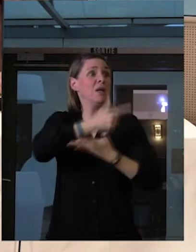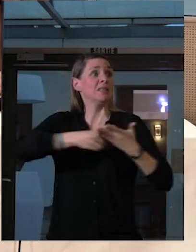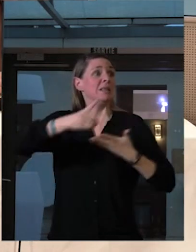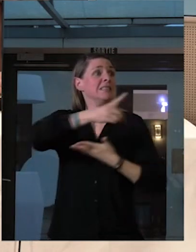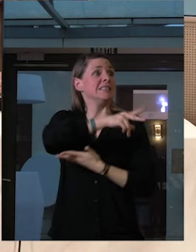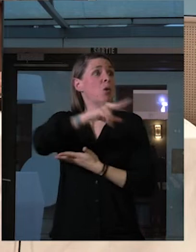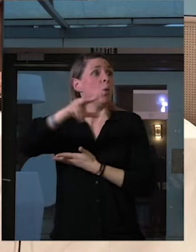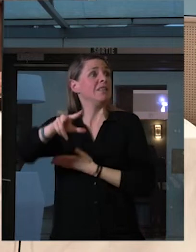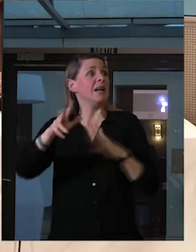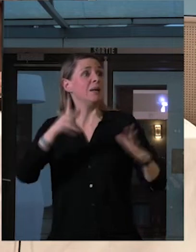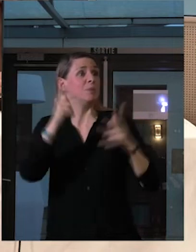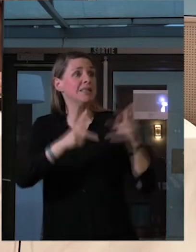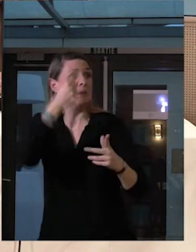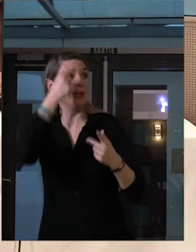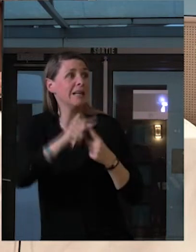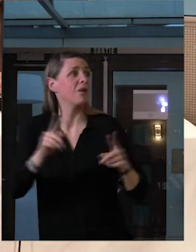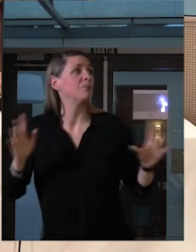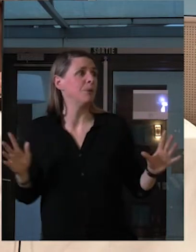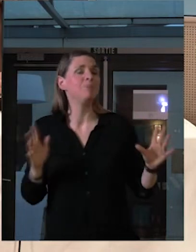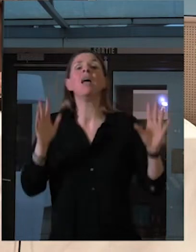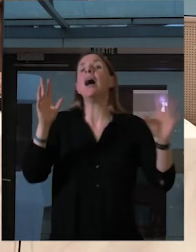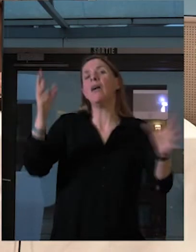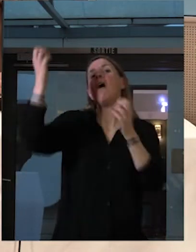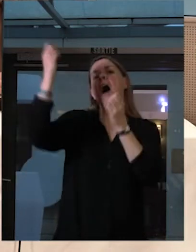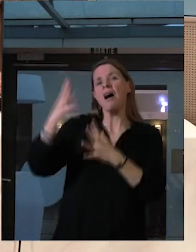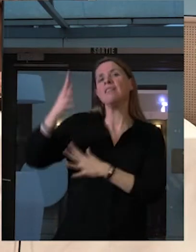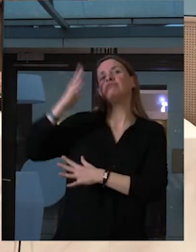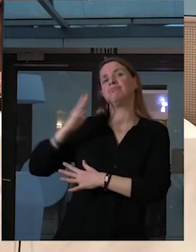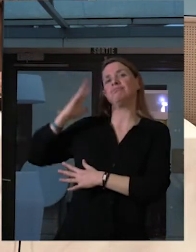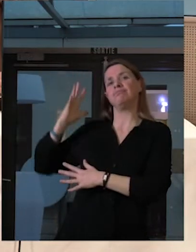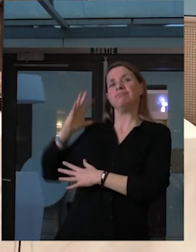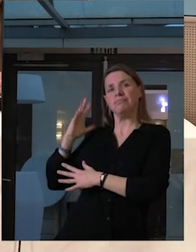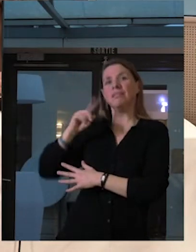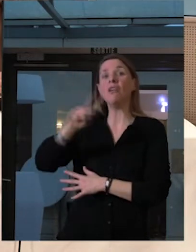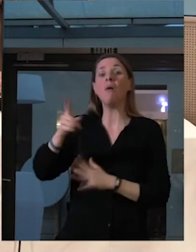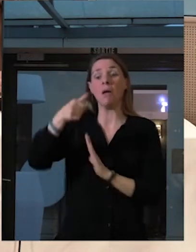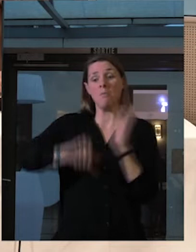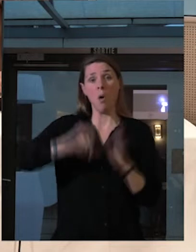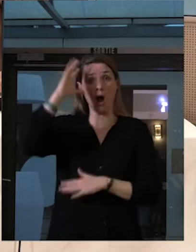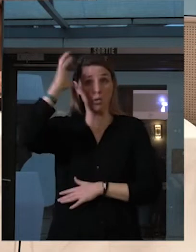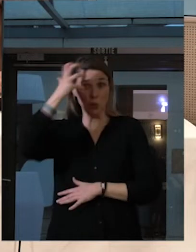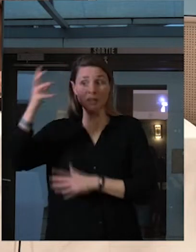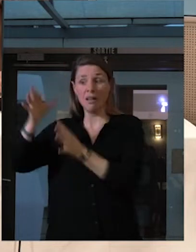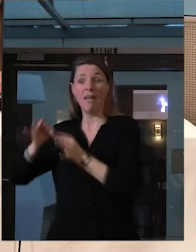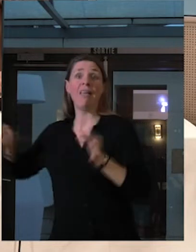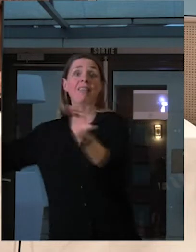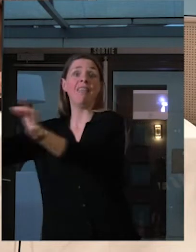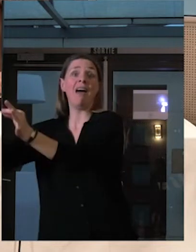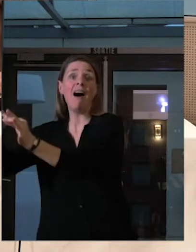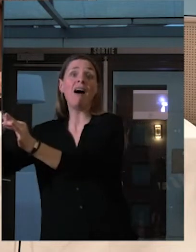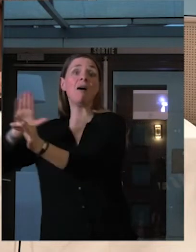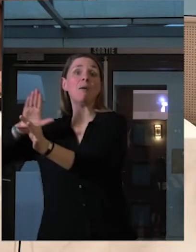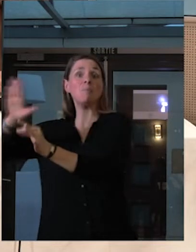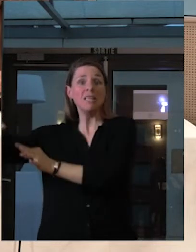Non, en fait, on a eu le cas... alors, c'est pas arrivé les années précédentes, mais en fait, au mois d'août, les terrains de l'équipe professionnelle